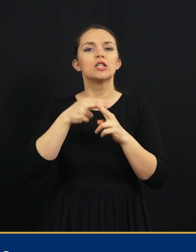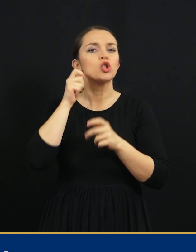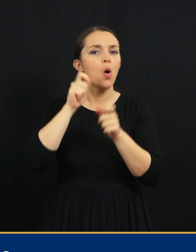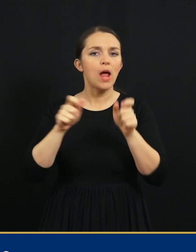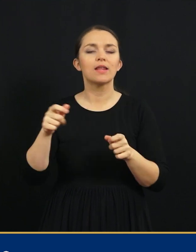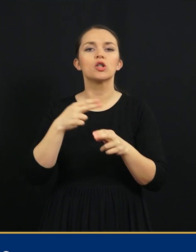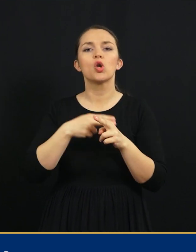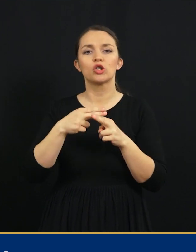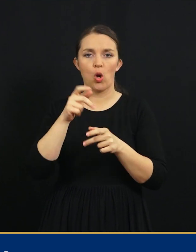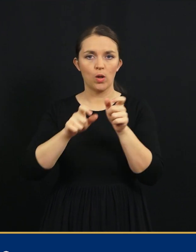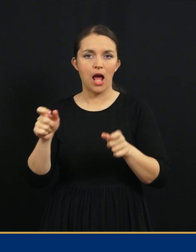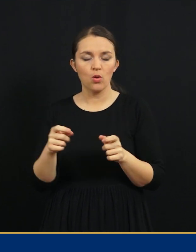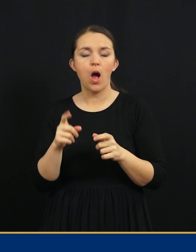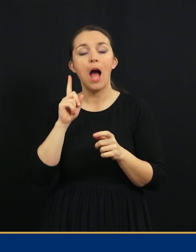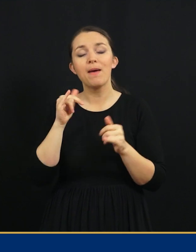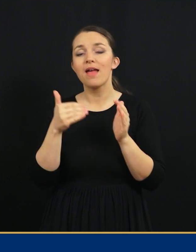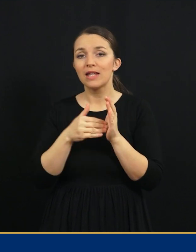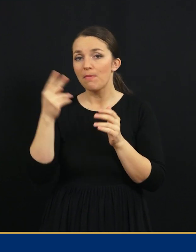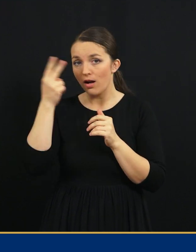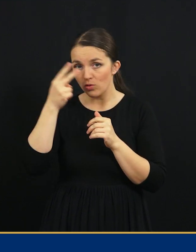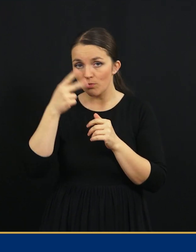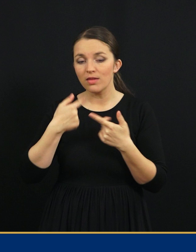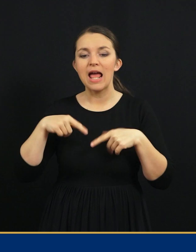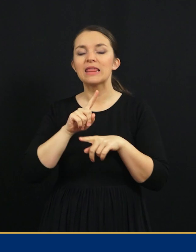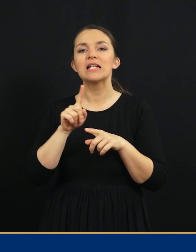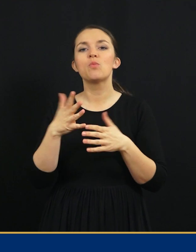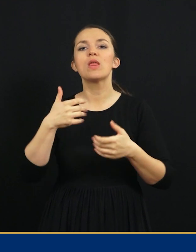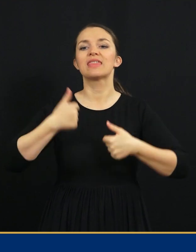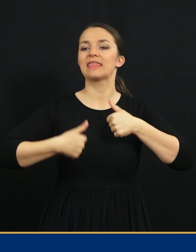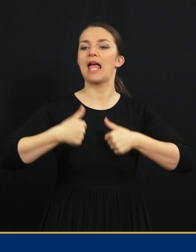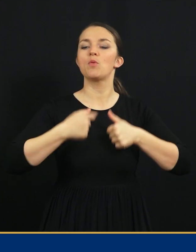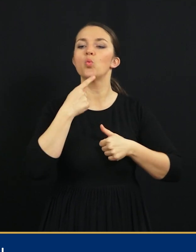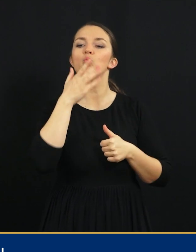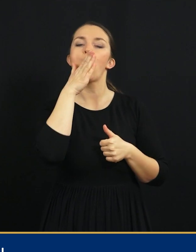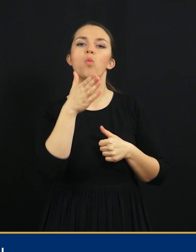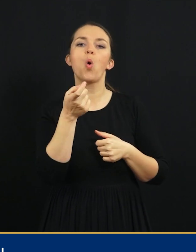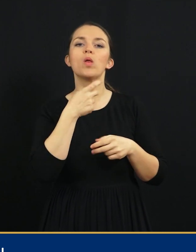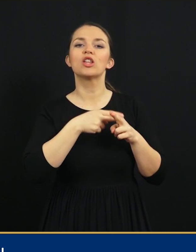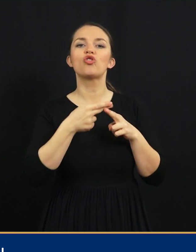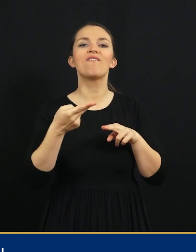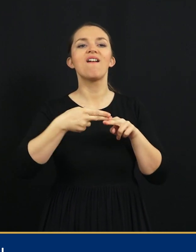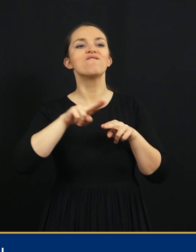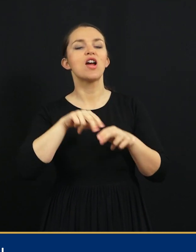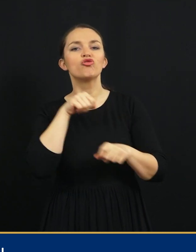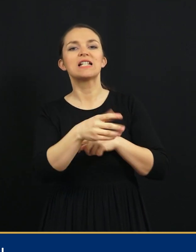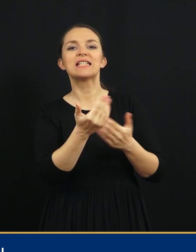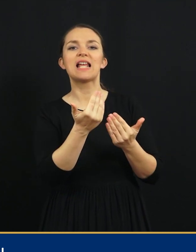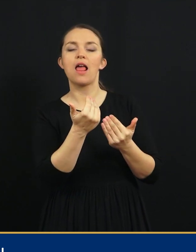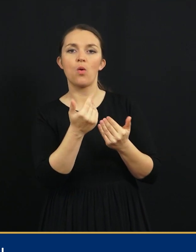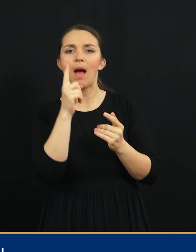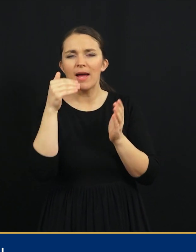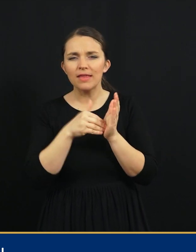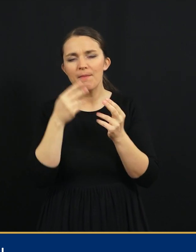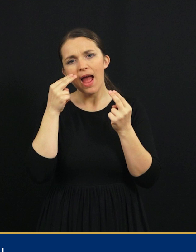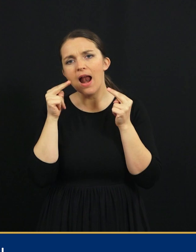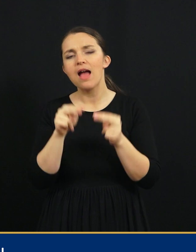sodržavljank in sodržavljanov, ampak je treba razumeti, da nismo v nekakšni tekmi, kdo bo od države več izsilil, ampak